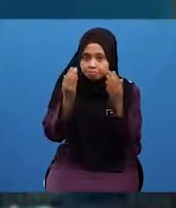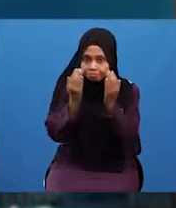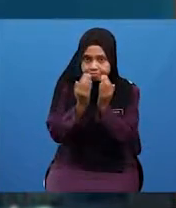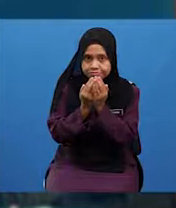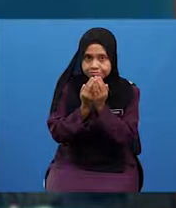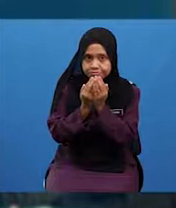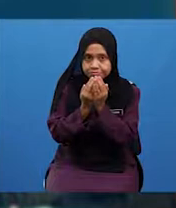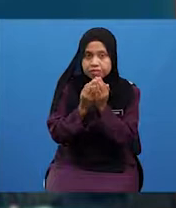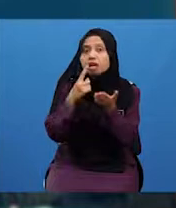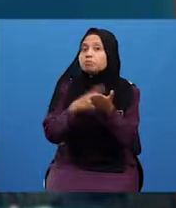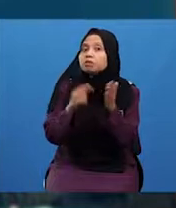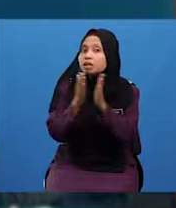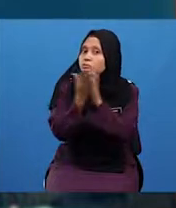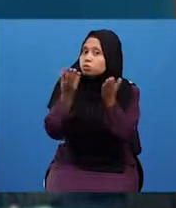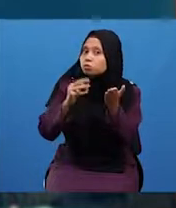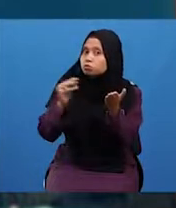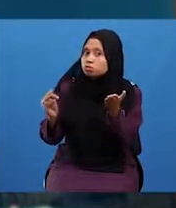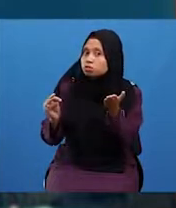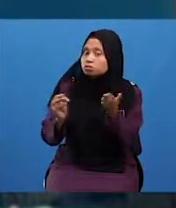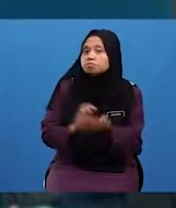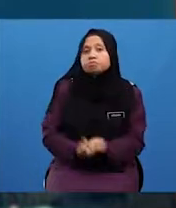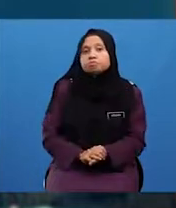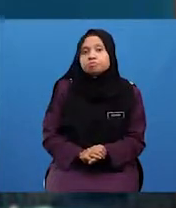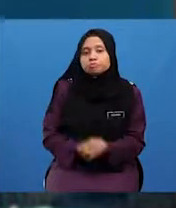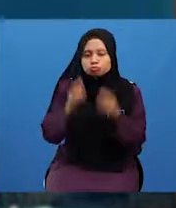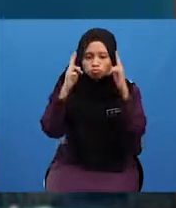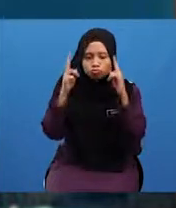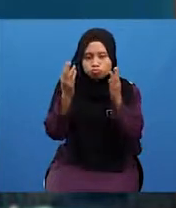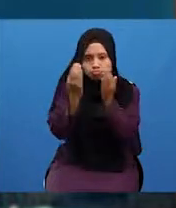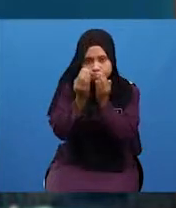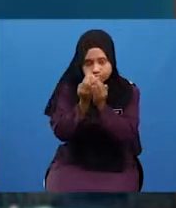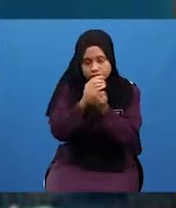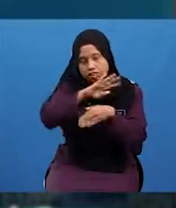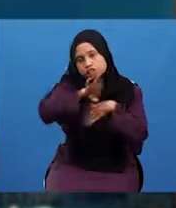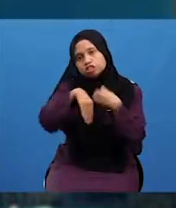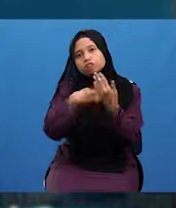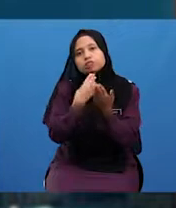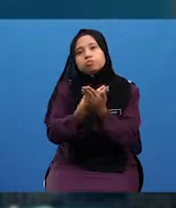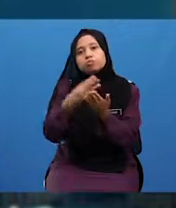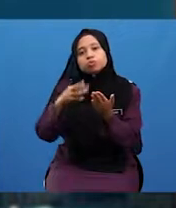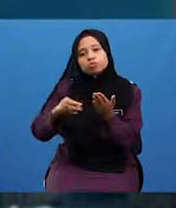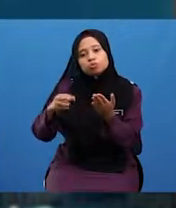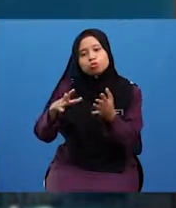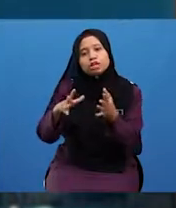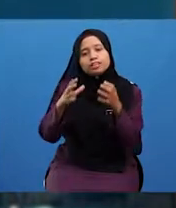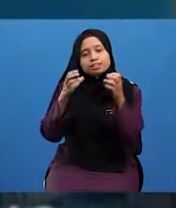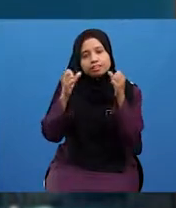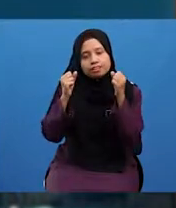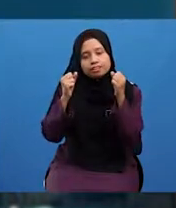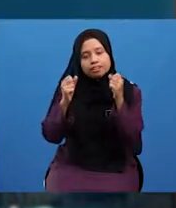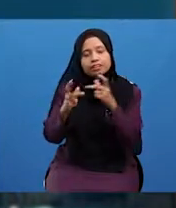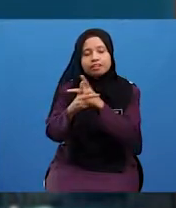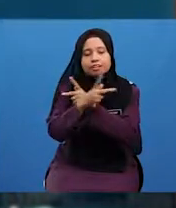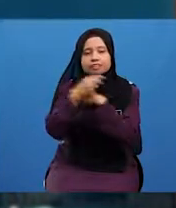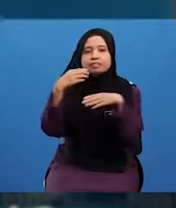Alhamdulillah. Apa khabar murid-murid? Ustazah doakan semua murid dalam keadaan rahmat dan kasih